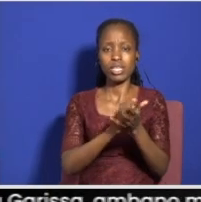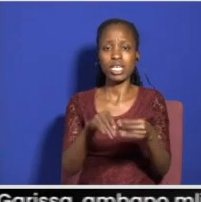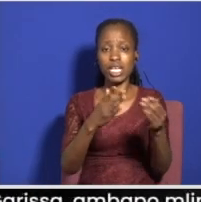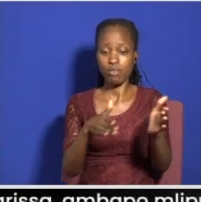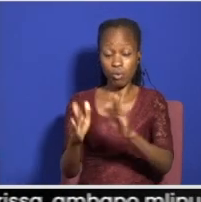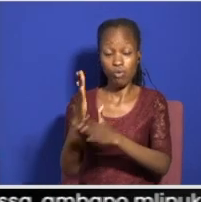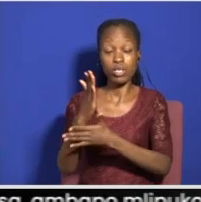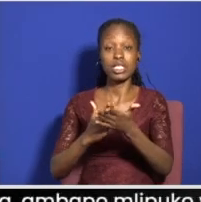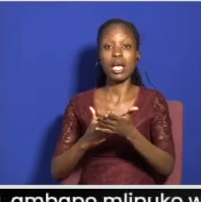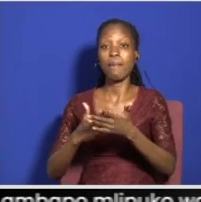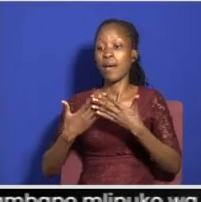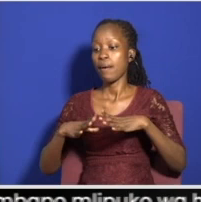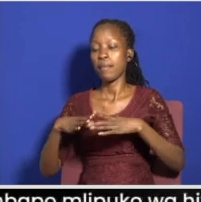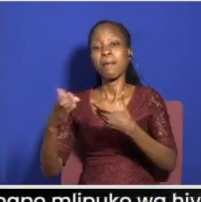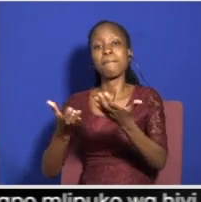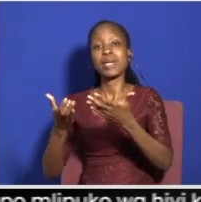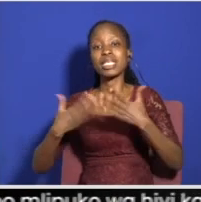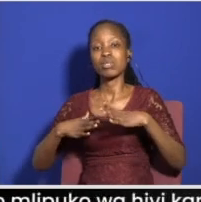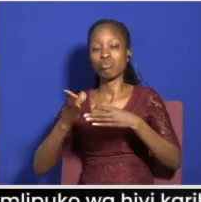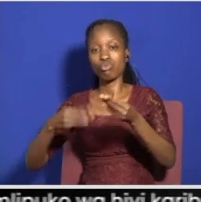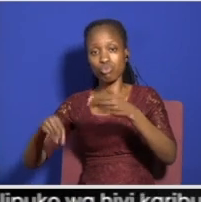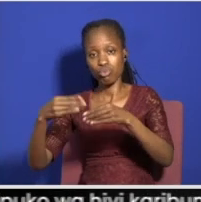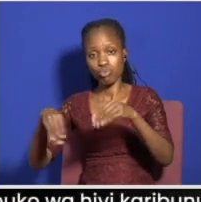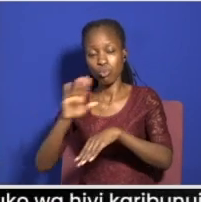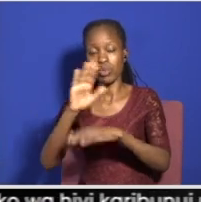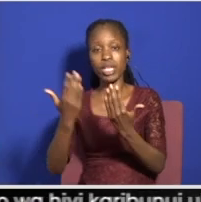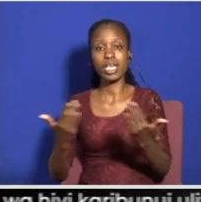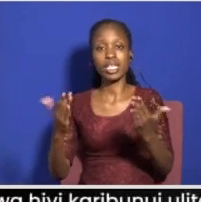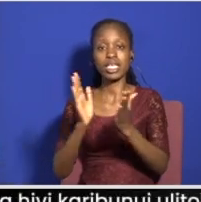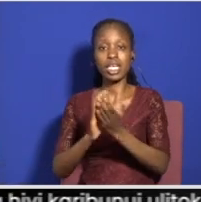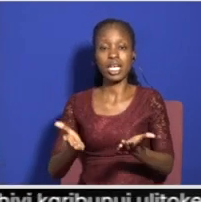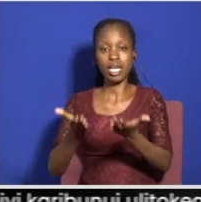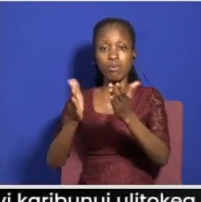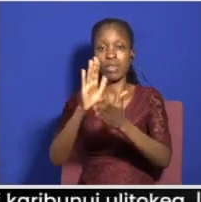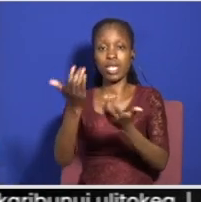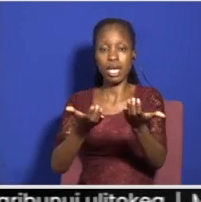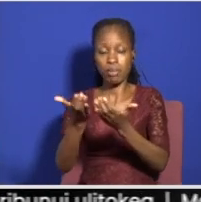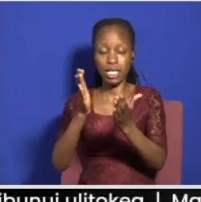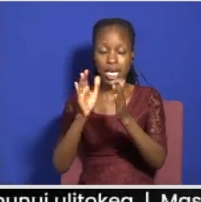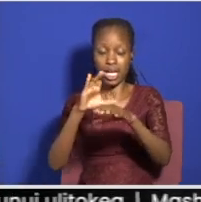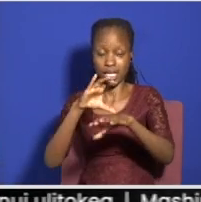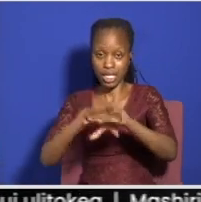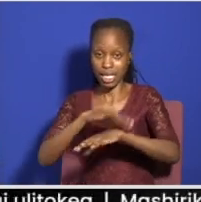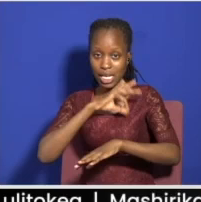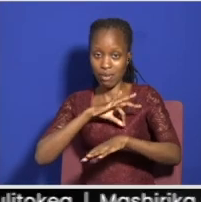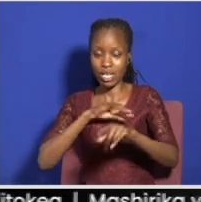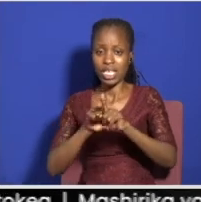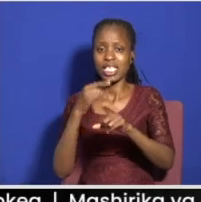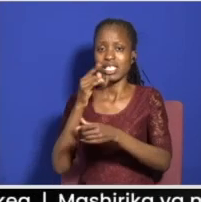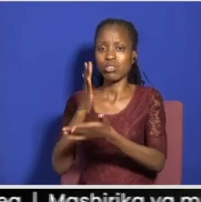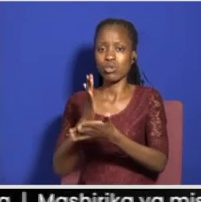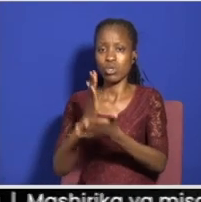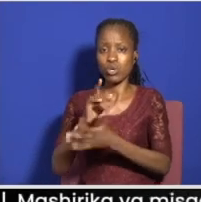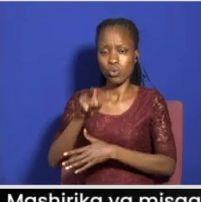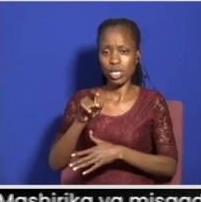wengine wafanye biashara, hata kuuza mali yao na kukuza biashara yao na kupata mapato, wakisema kuwa ndio kuna haja